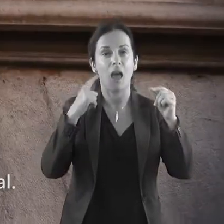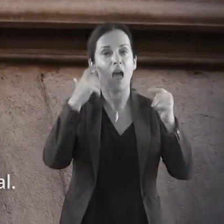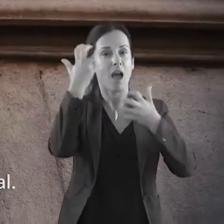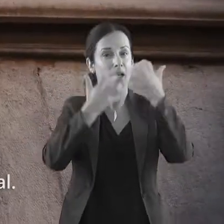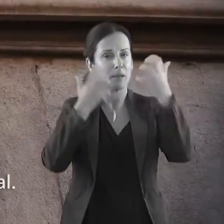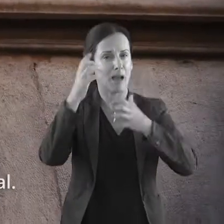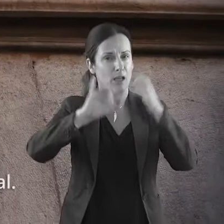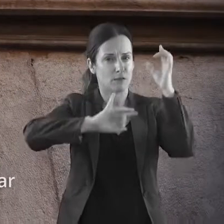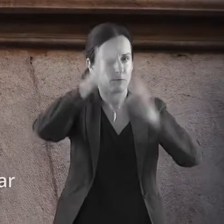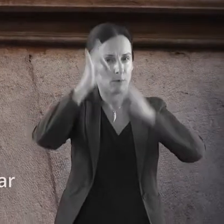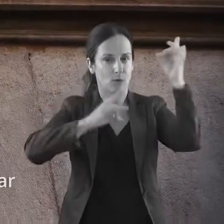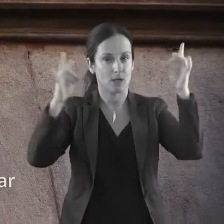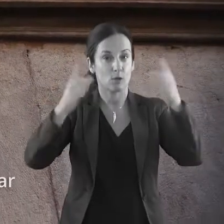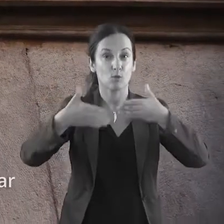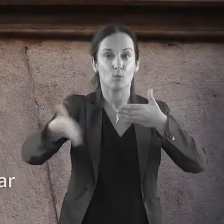portal.